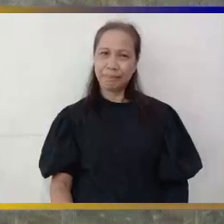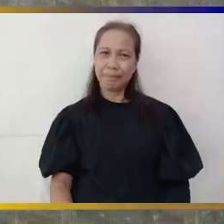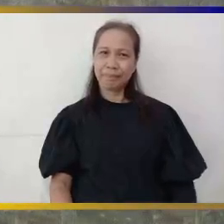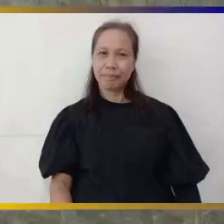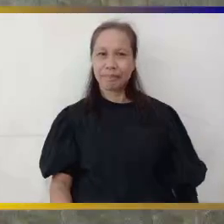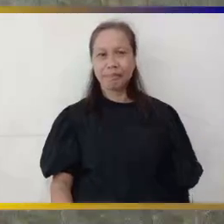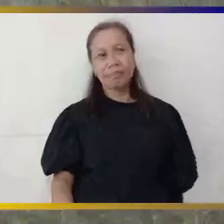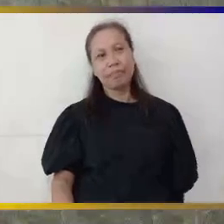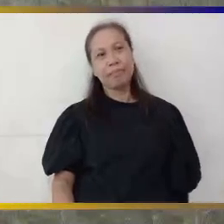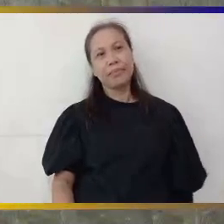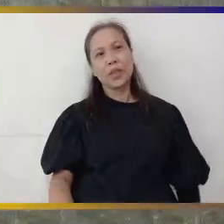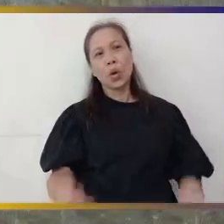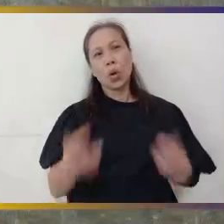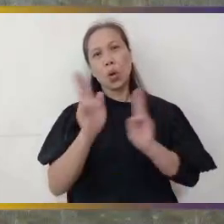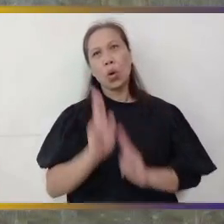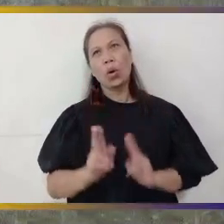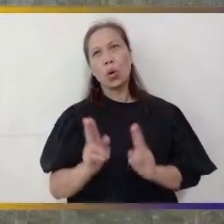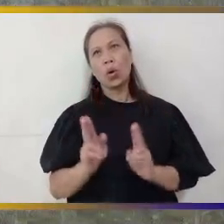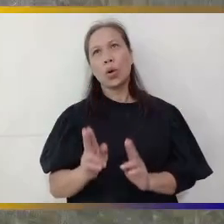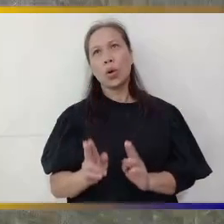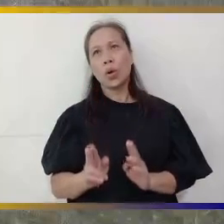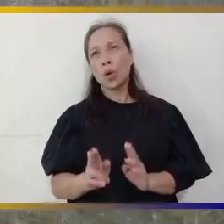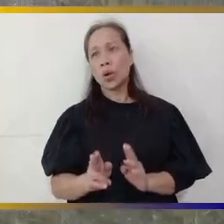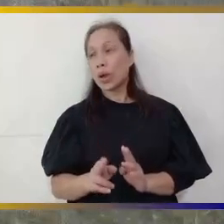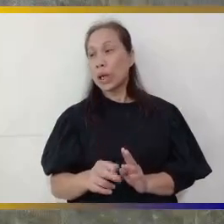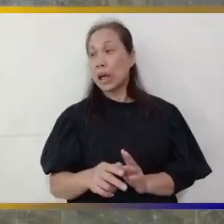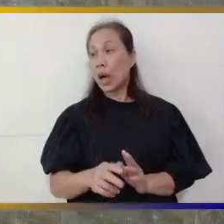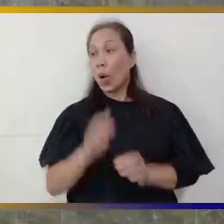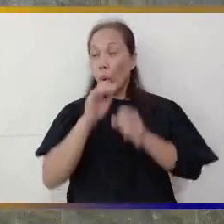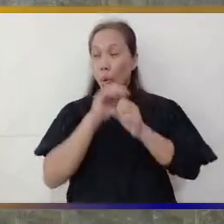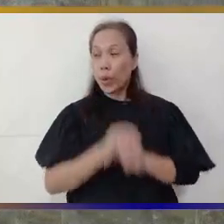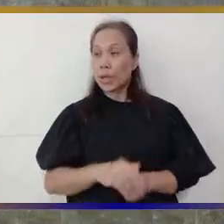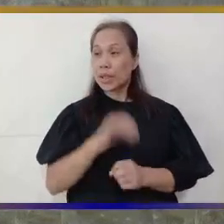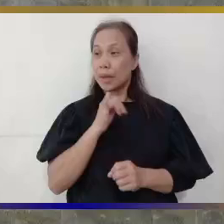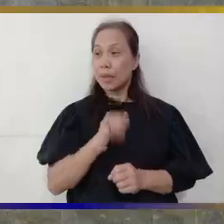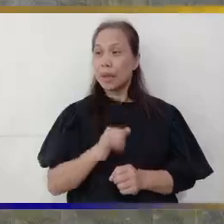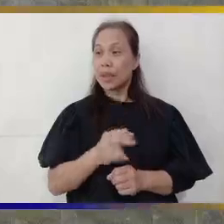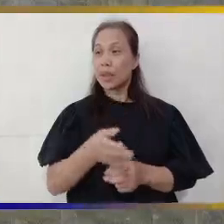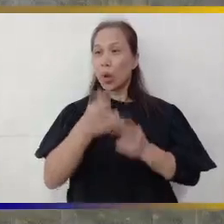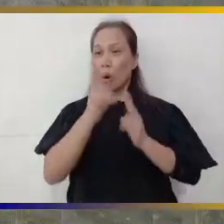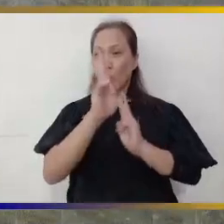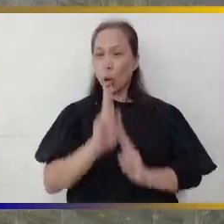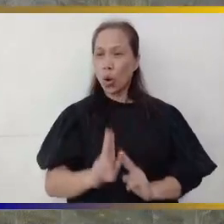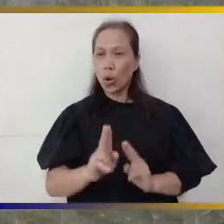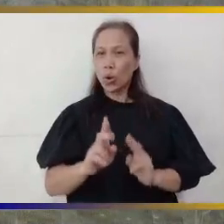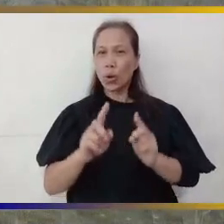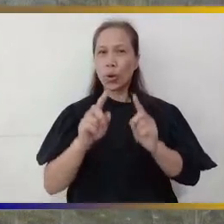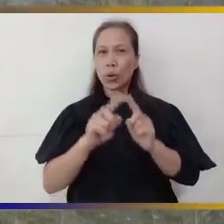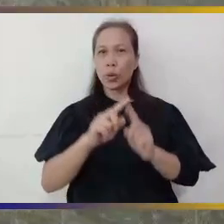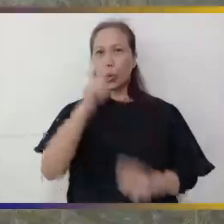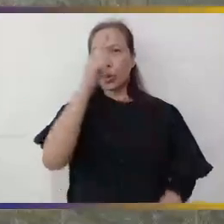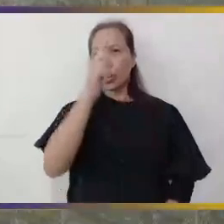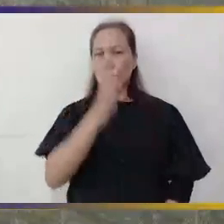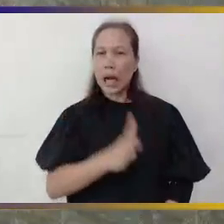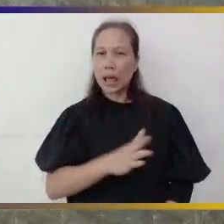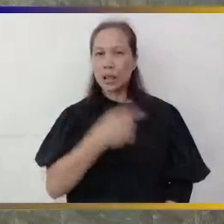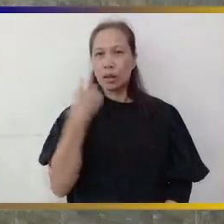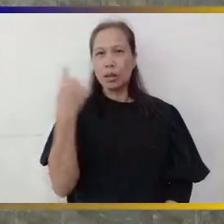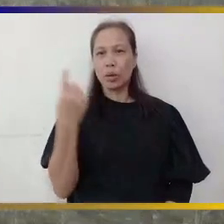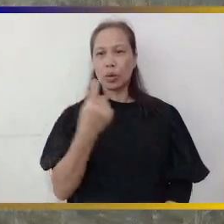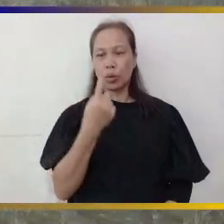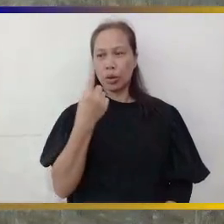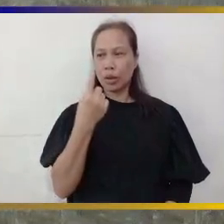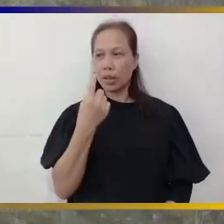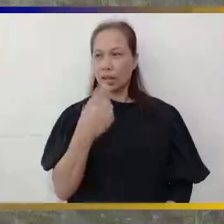see honor that belongs to hindi ko sasabihin dito m pati na anak ako ng Diyos kaya dapat igalang niyo ako no